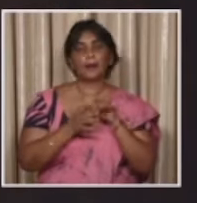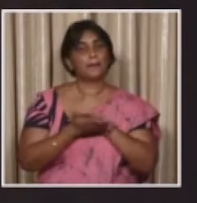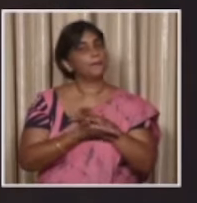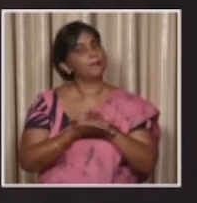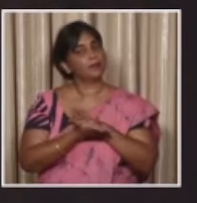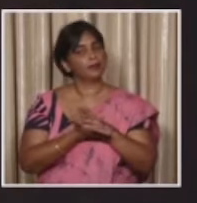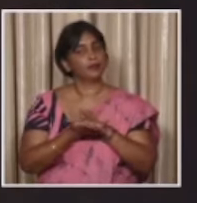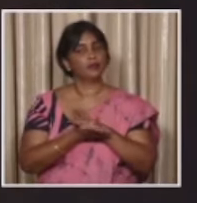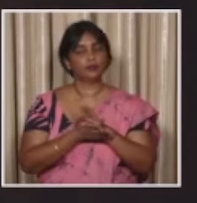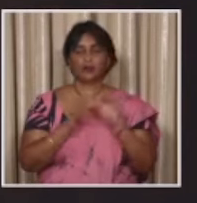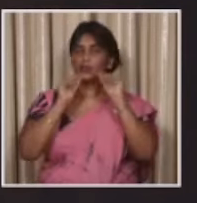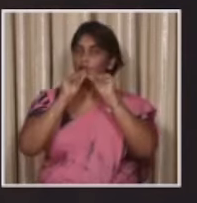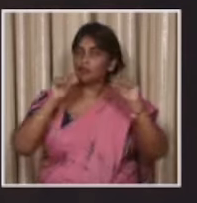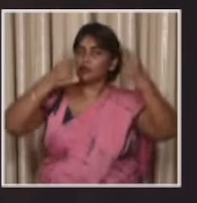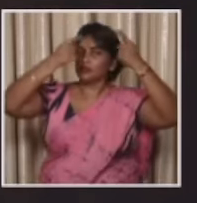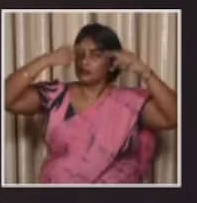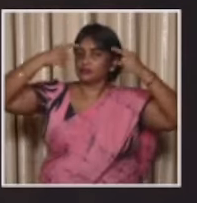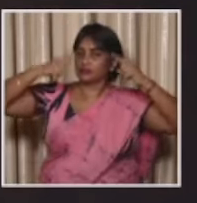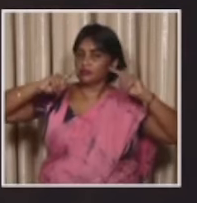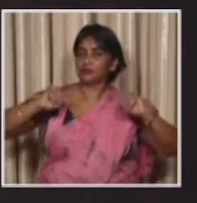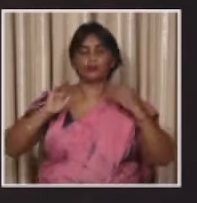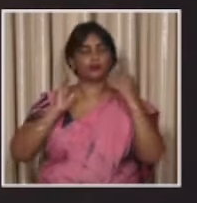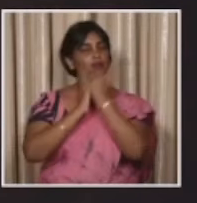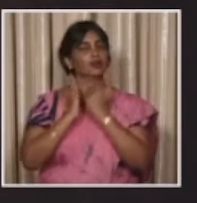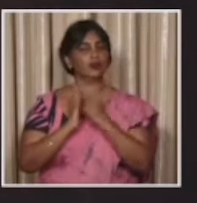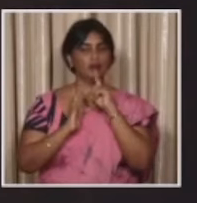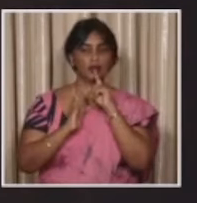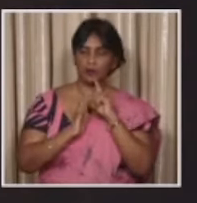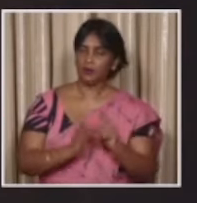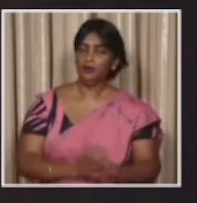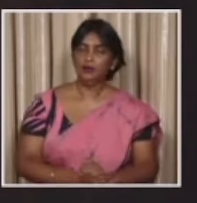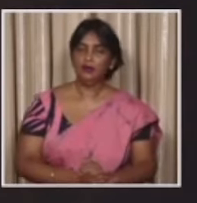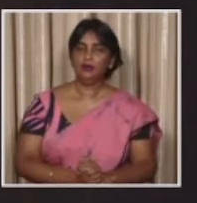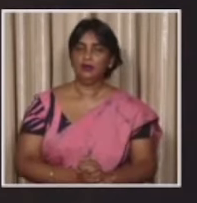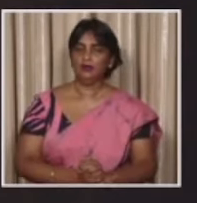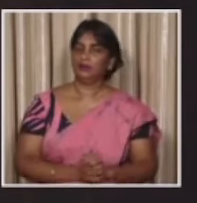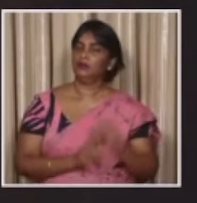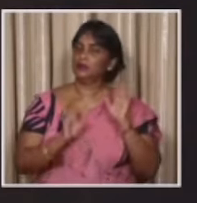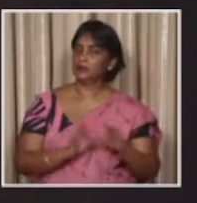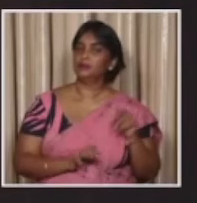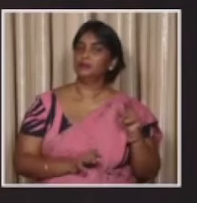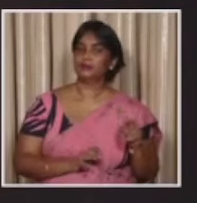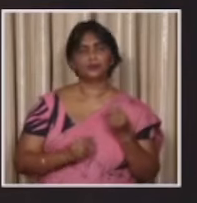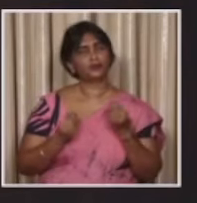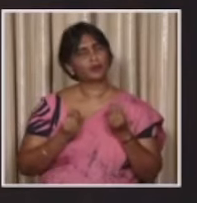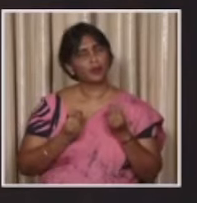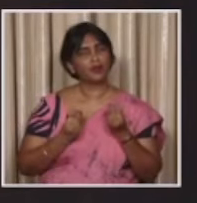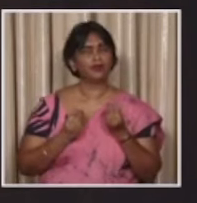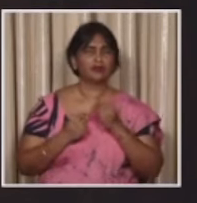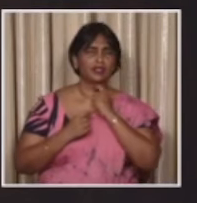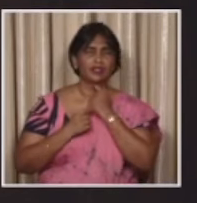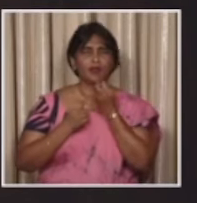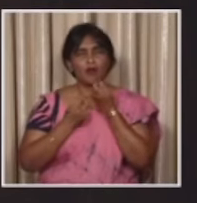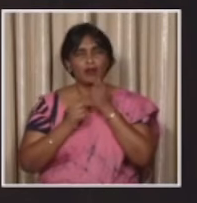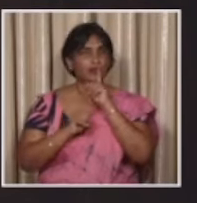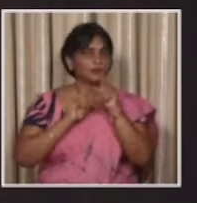පැහැදිලිව වගන්තියෙන් වගන්තියට කරුණෙන් කරුණට පැහැදිලි කිරීම කරා. හැබැයි ඒවට ඇවිල්ලා පොඩි කීන් කෙඳිරි